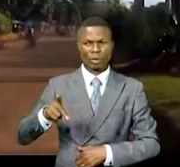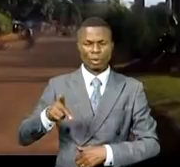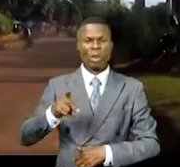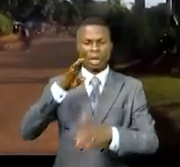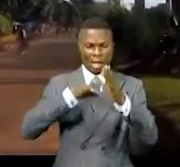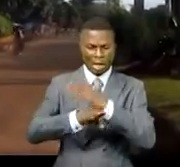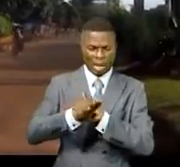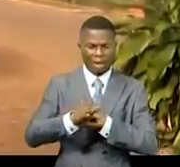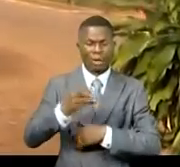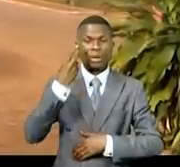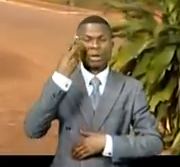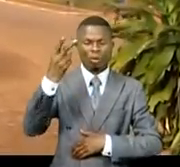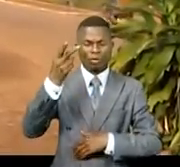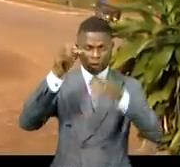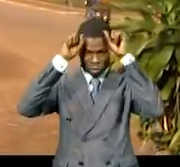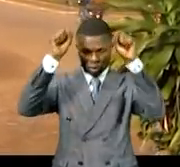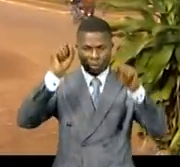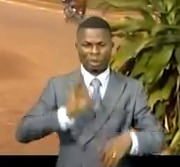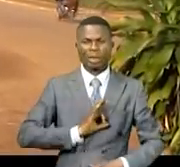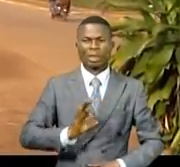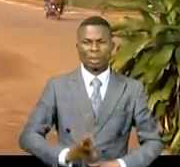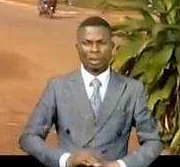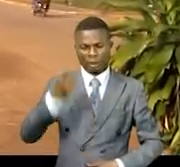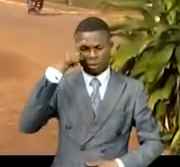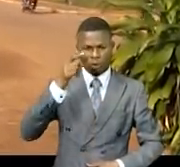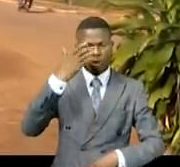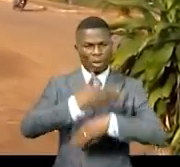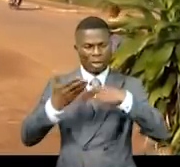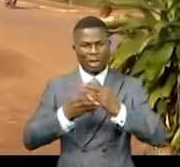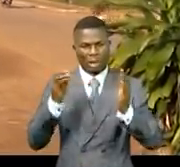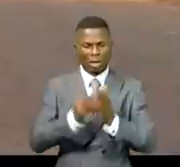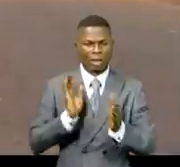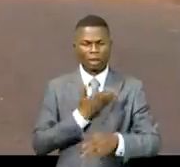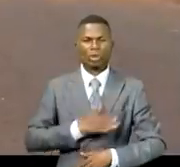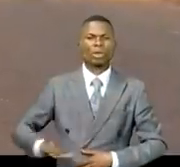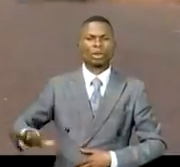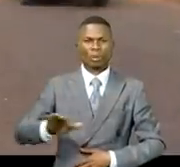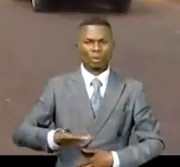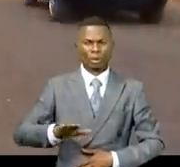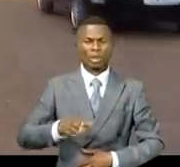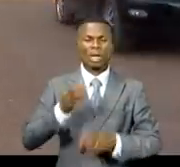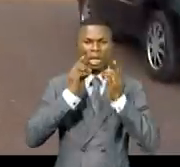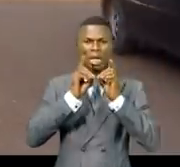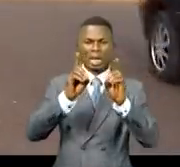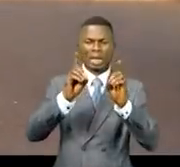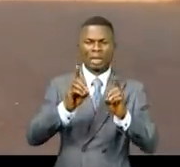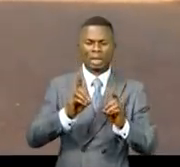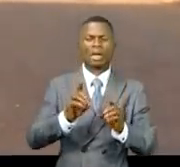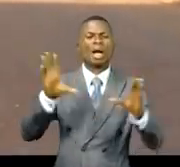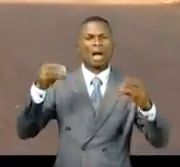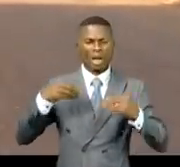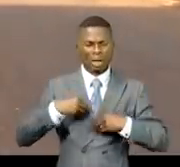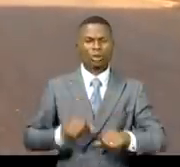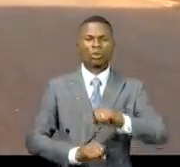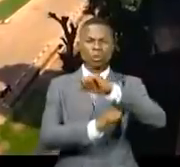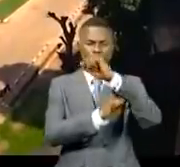chef de l'État, Félix Antoine Tshisekedi Tshilombo, pour la refondation de la nation. Dans une déclaration, ils ont réaffirmé leur